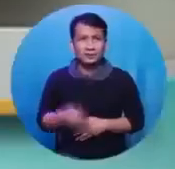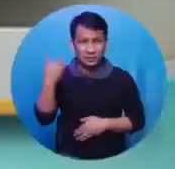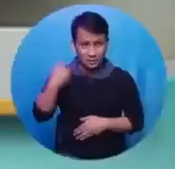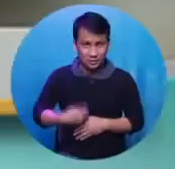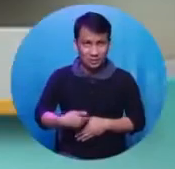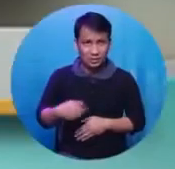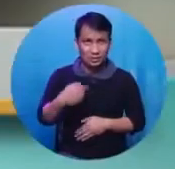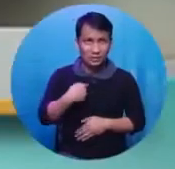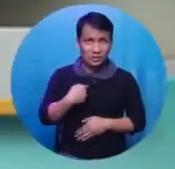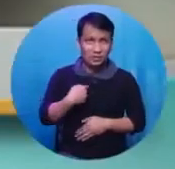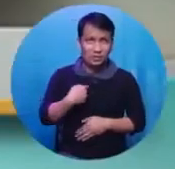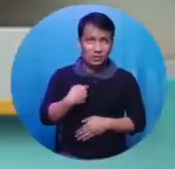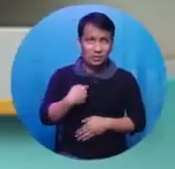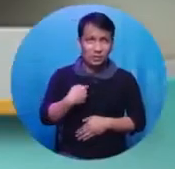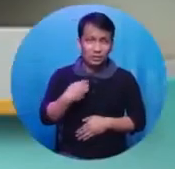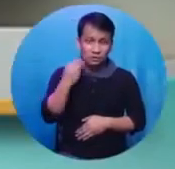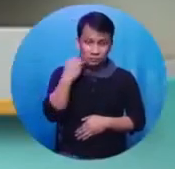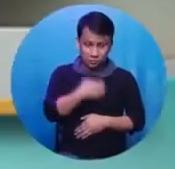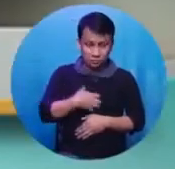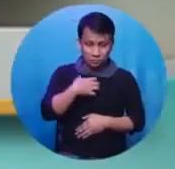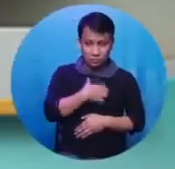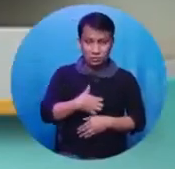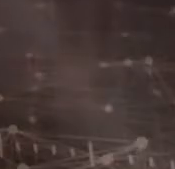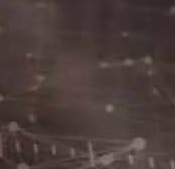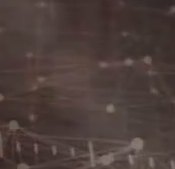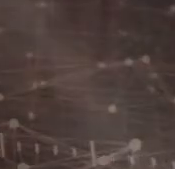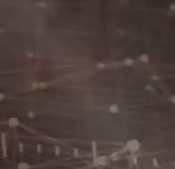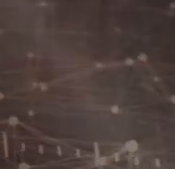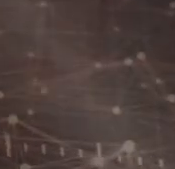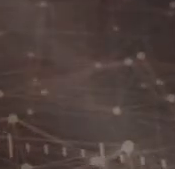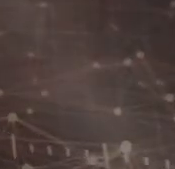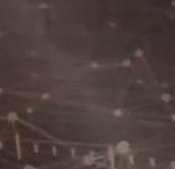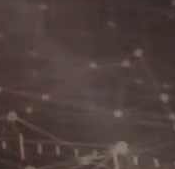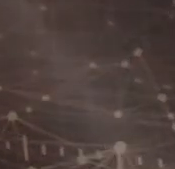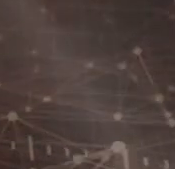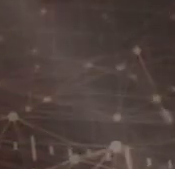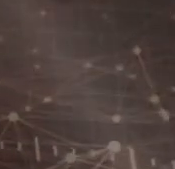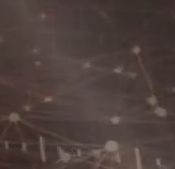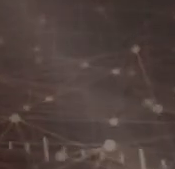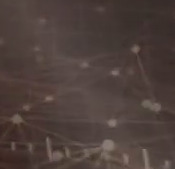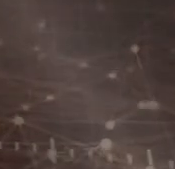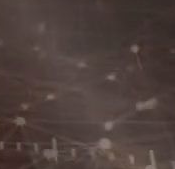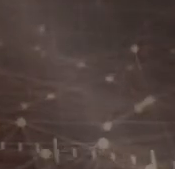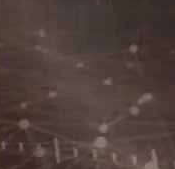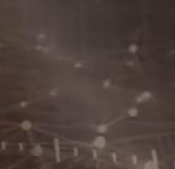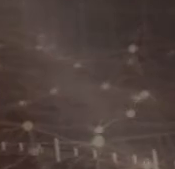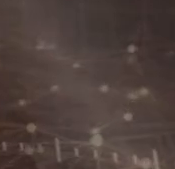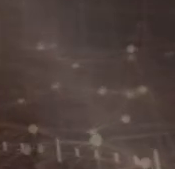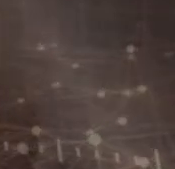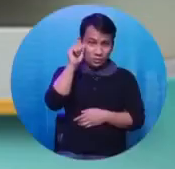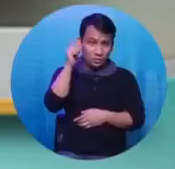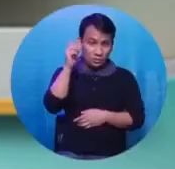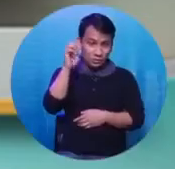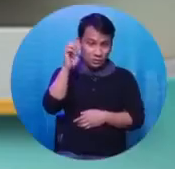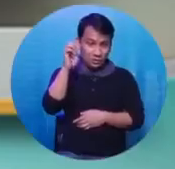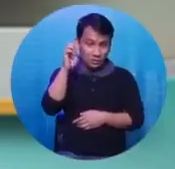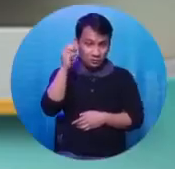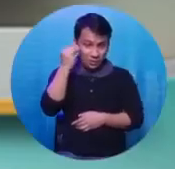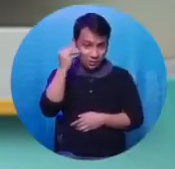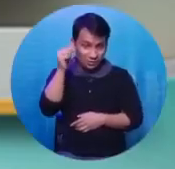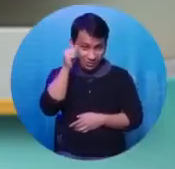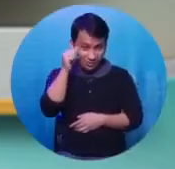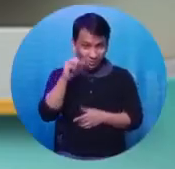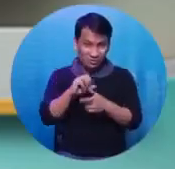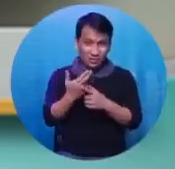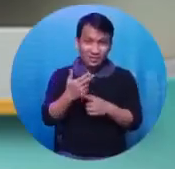ko po si Isa Cabrejas. Inireklamo ko po ang aking ex-boyfriend na si Marlo Arizala, aka Sander Ford. Sa